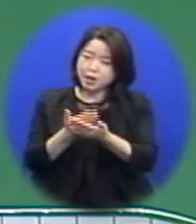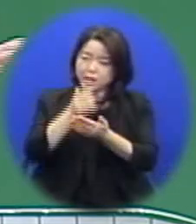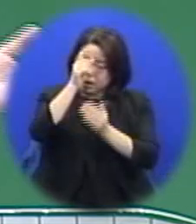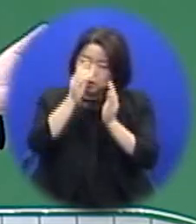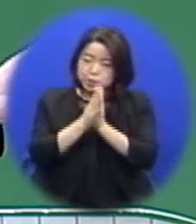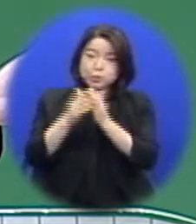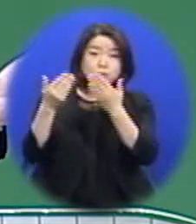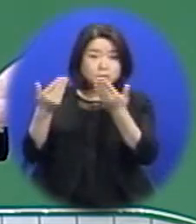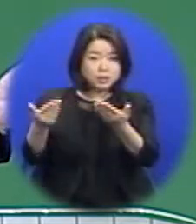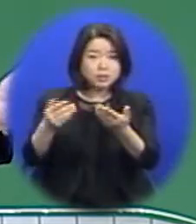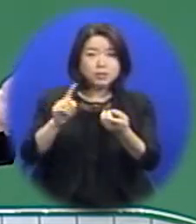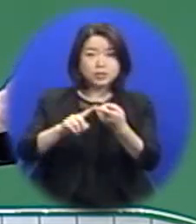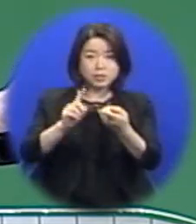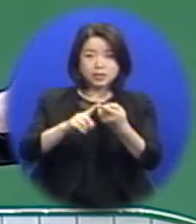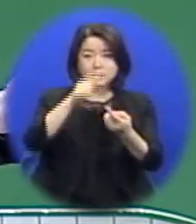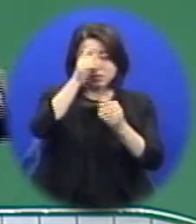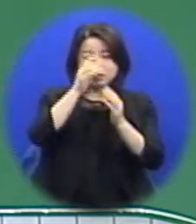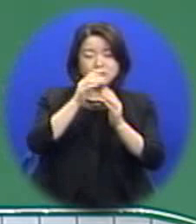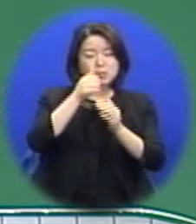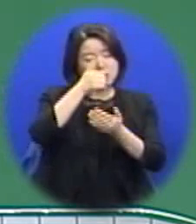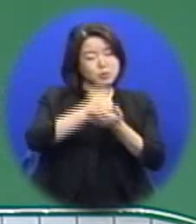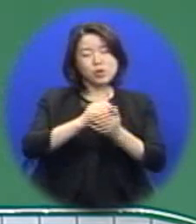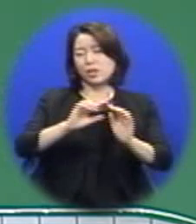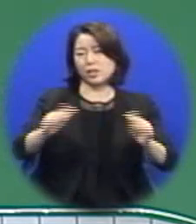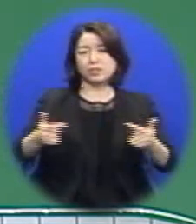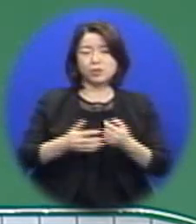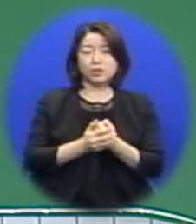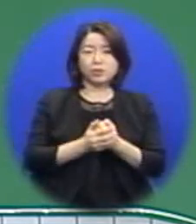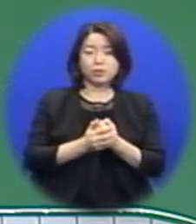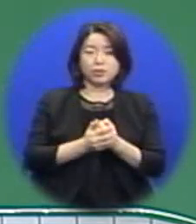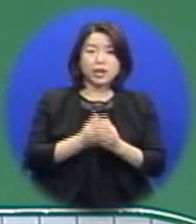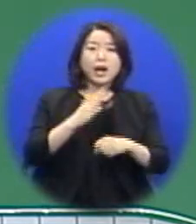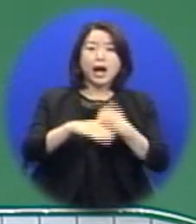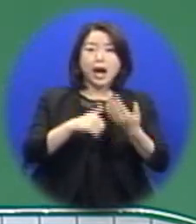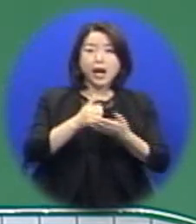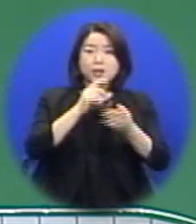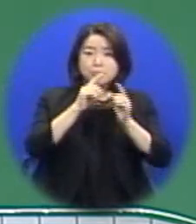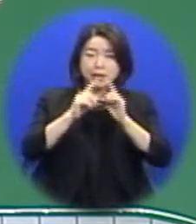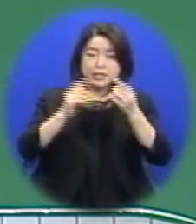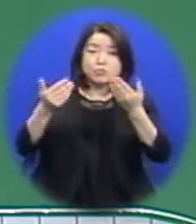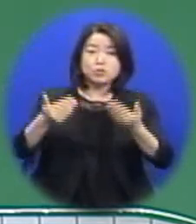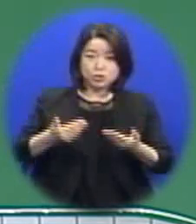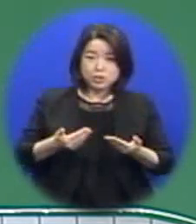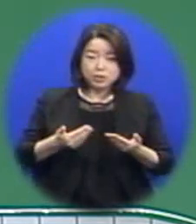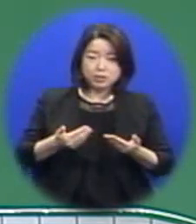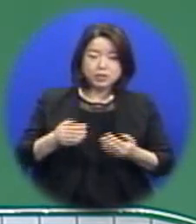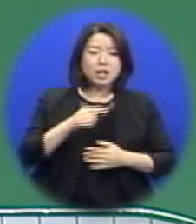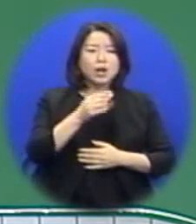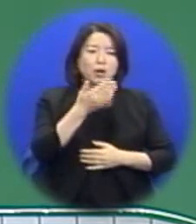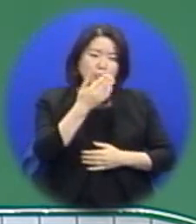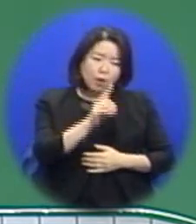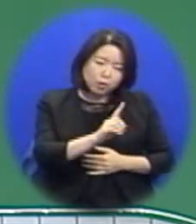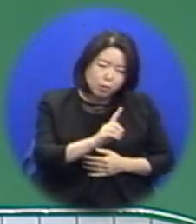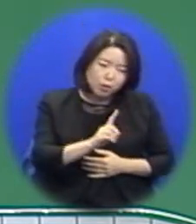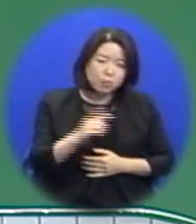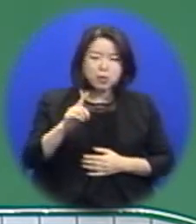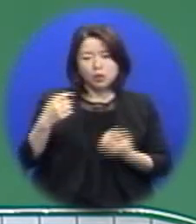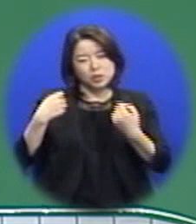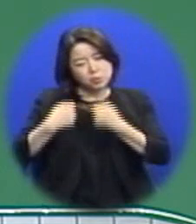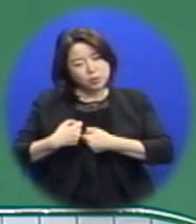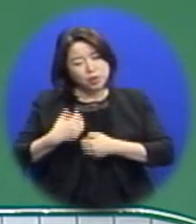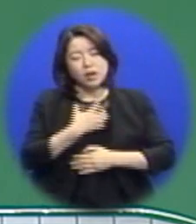것 자체가 죄가 아니에요. 하나님이 말씀하시는 것은 뭘 먹을까 입을까 염려하지 말라는 겁니다.